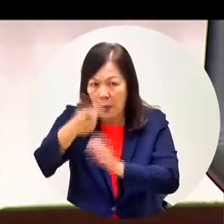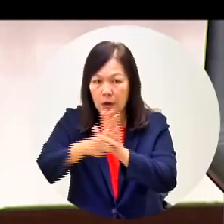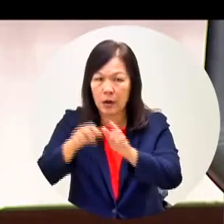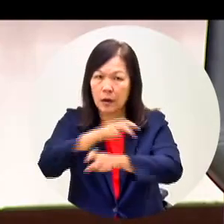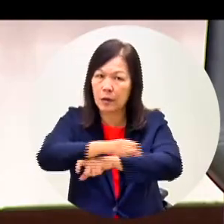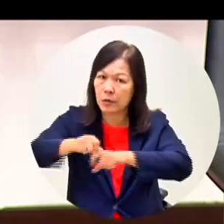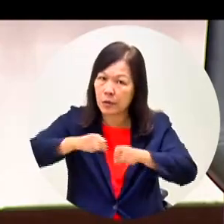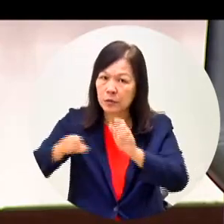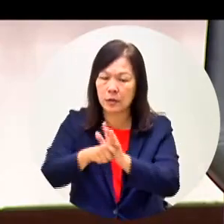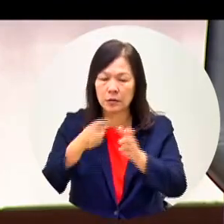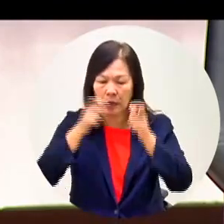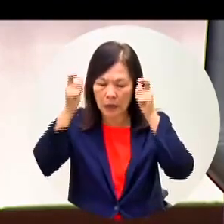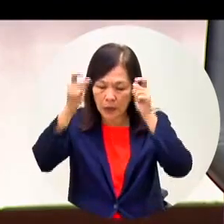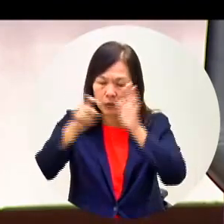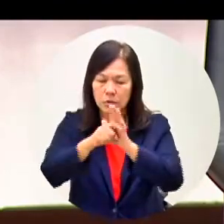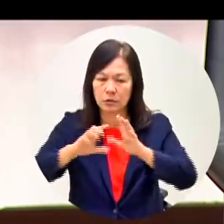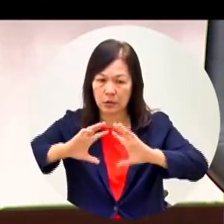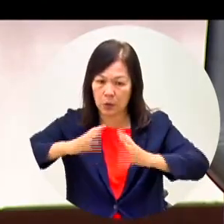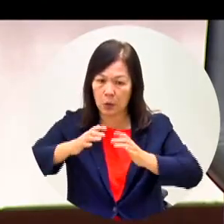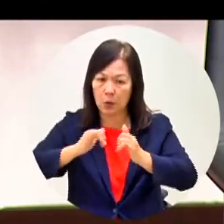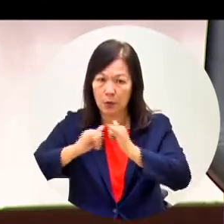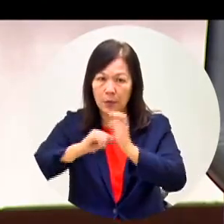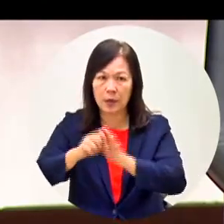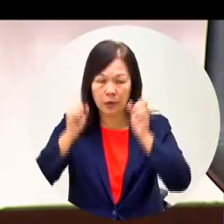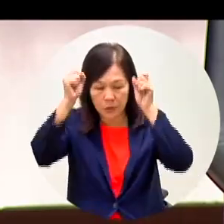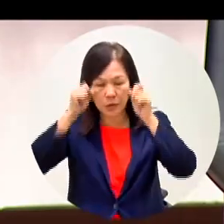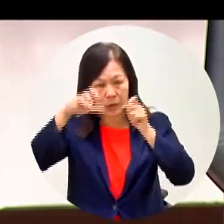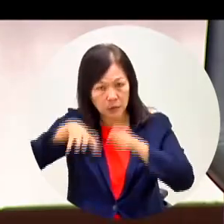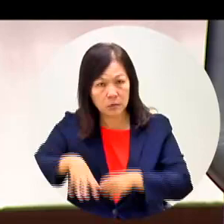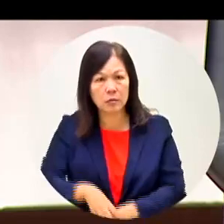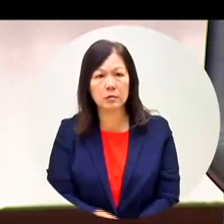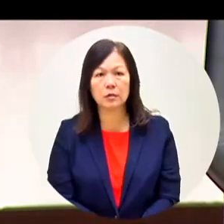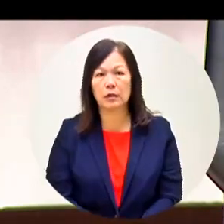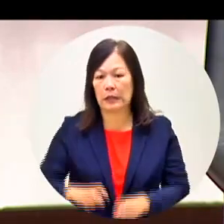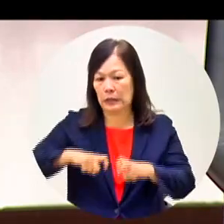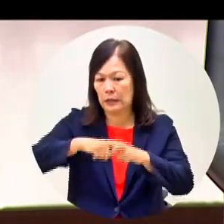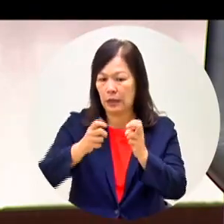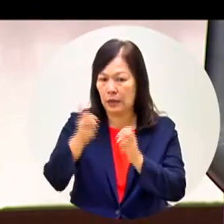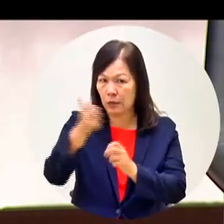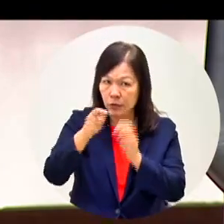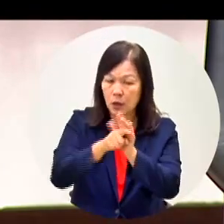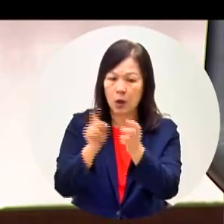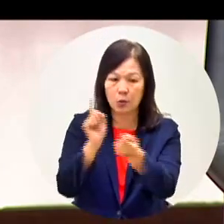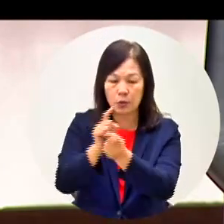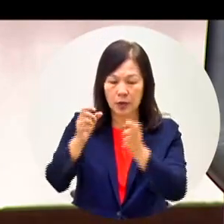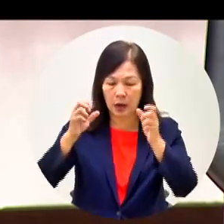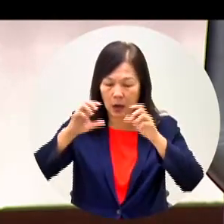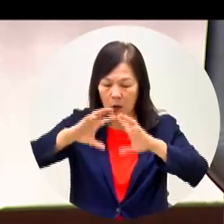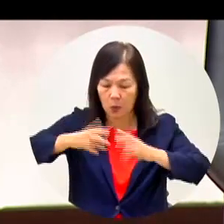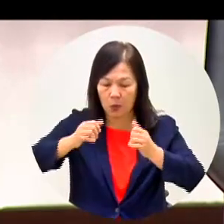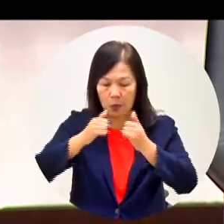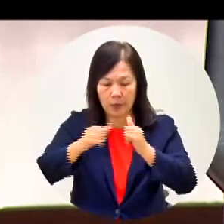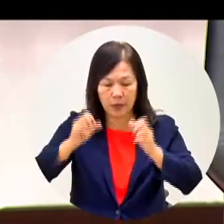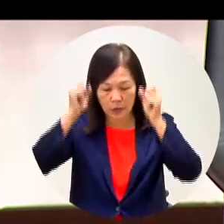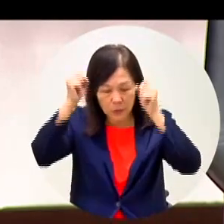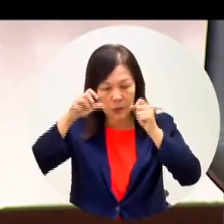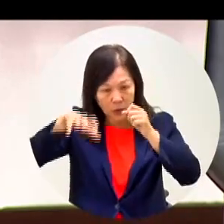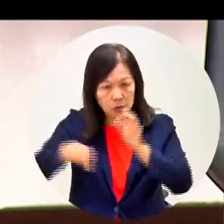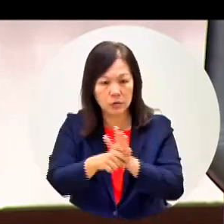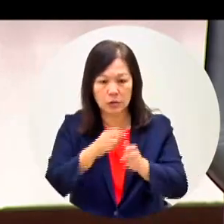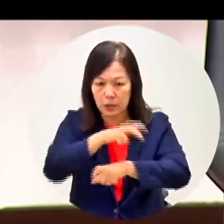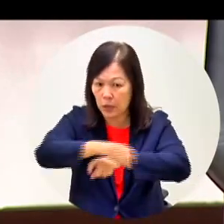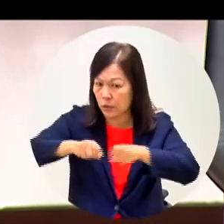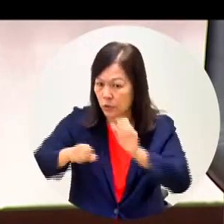心。那我想李副市长，当初你对于国民运动中心的筹备你也有相当的这样的一个经验，希望